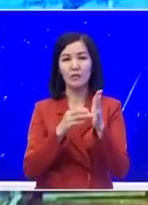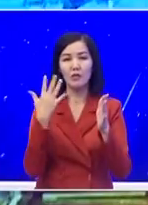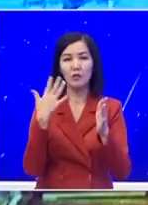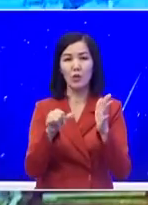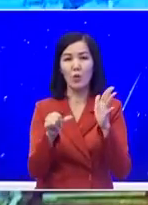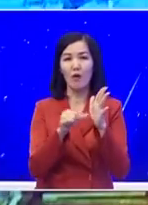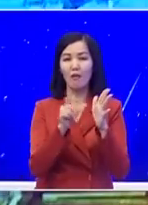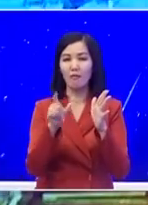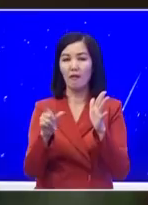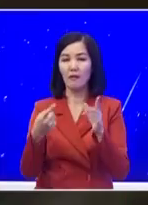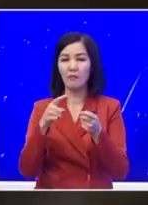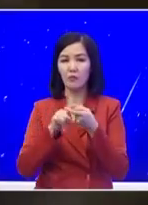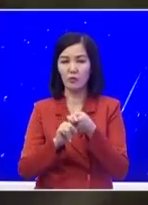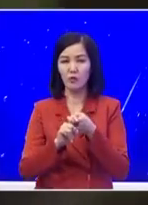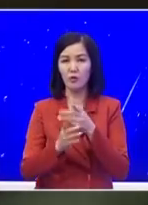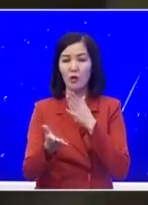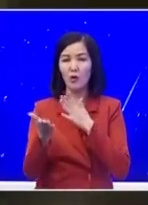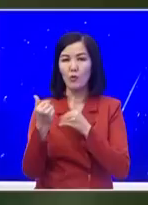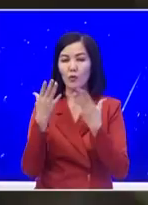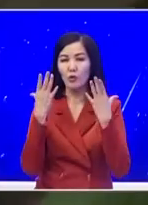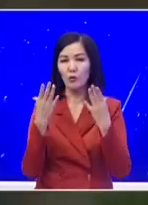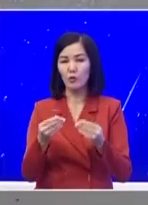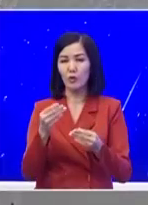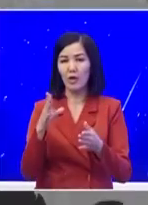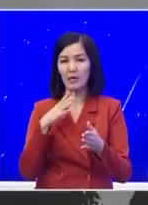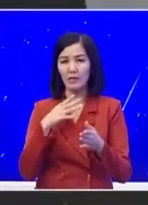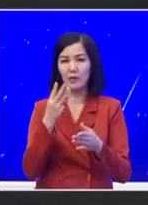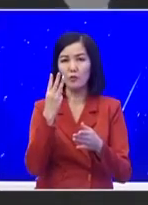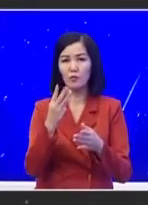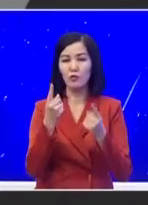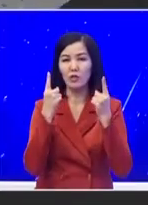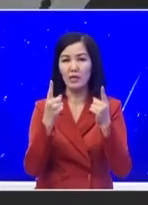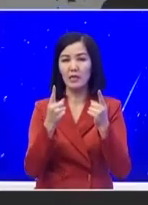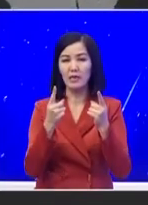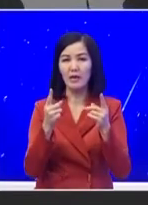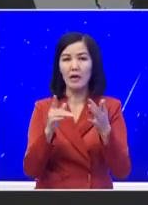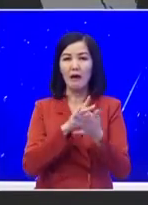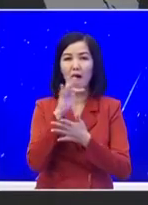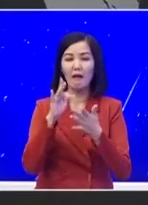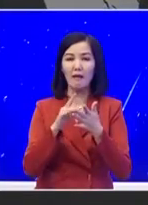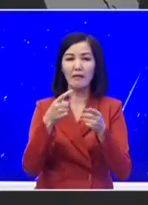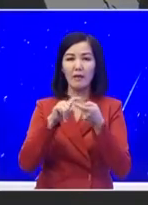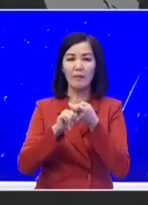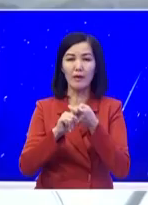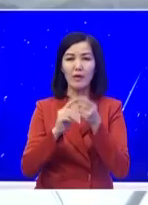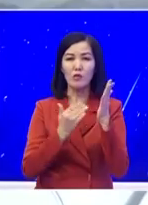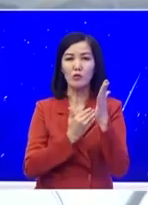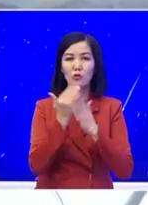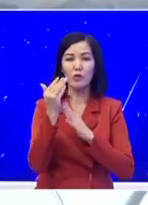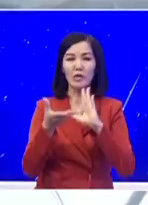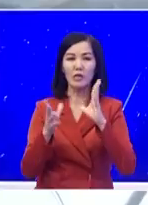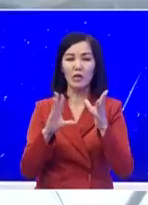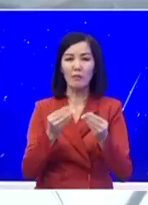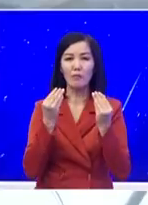адам түсті. Бұл көрсеткіштер өткен тәуліктен ықталды. Әсіресе үш ірі мегаполисте инфекция жұқтыру қарқыны жоғары. Жалпы